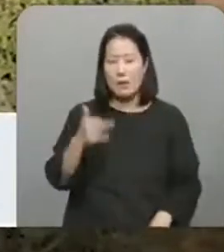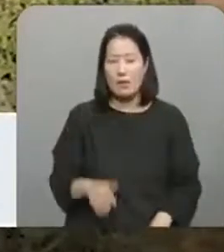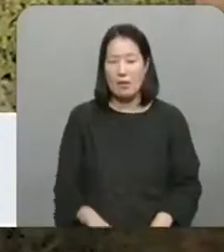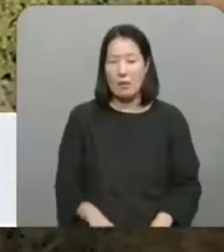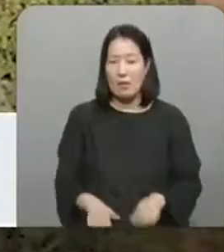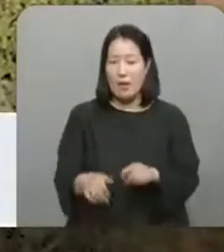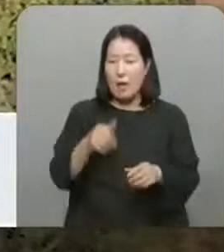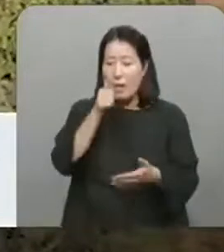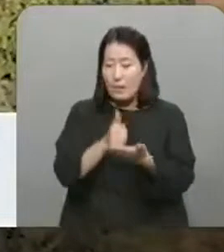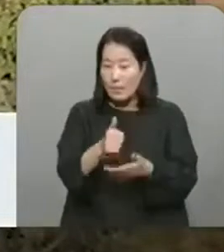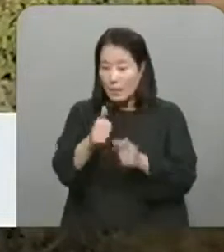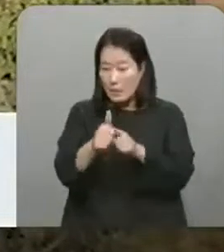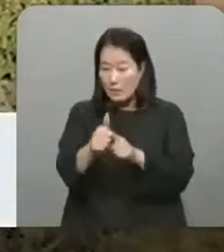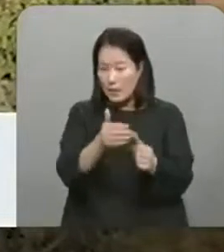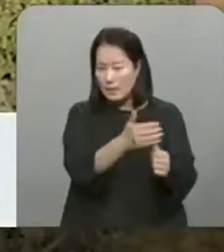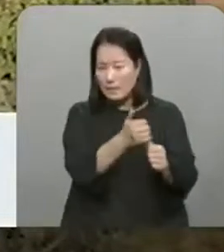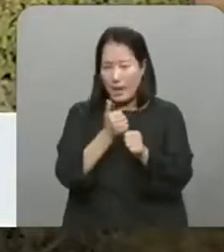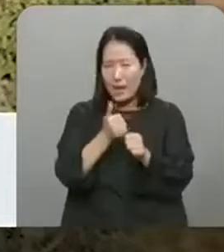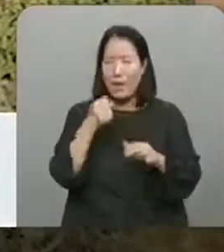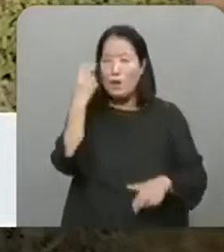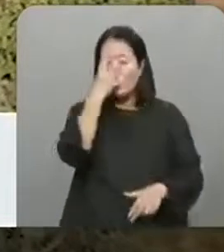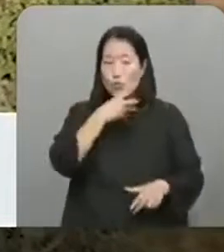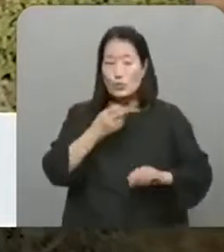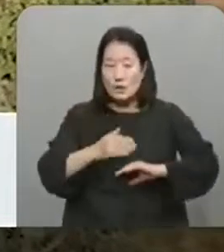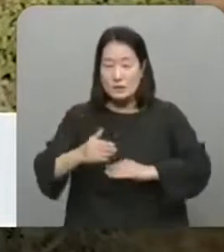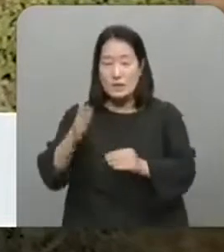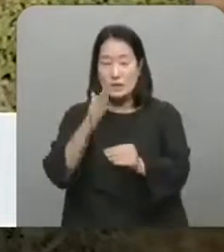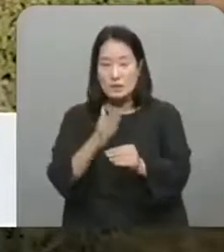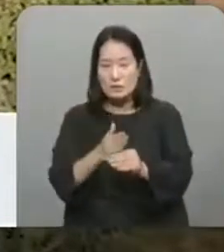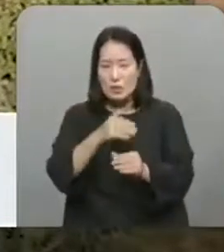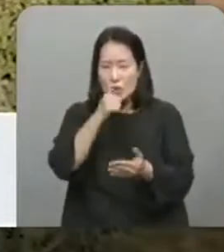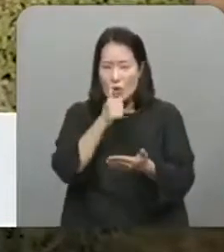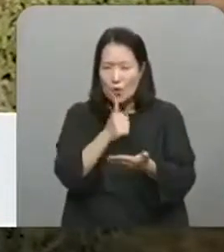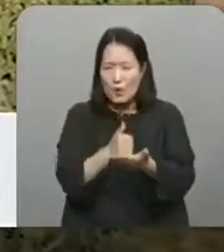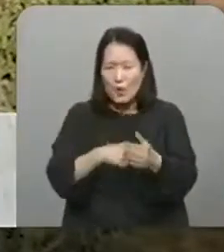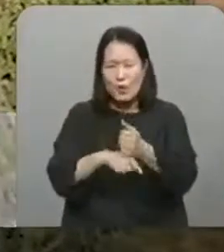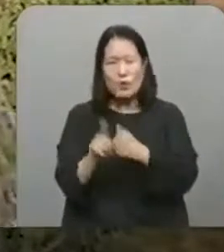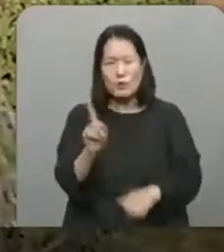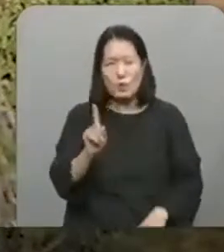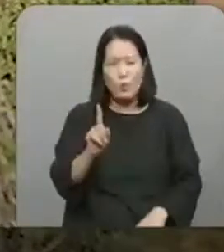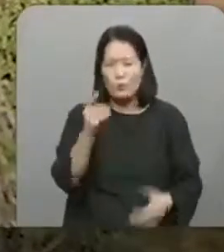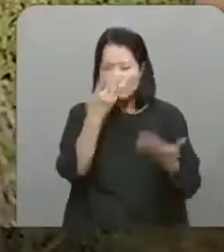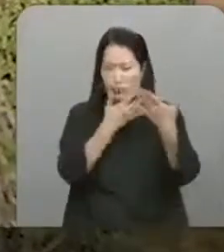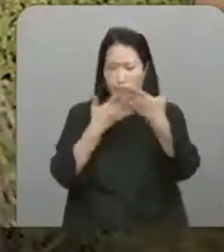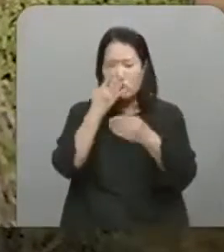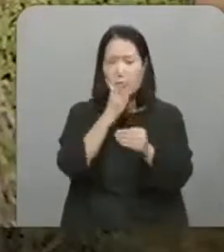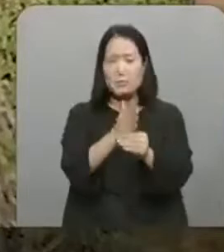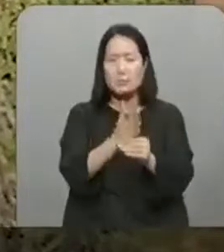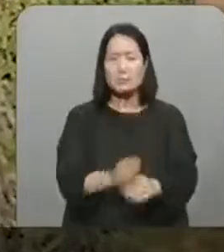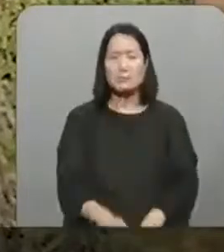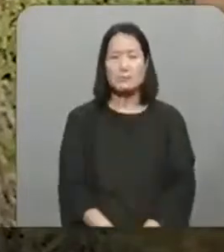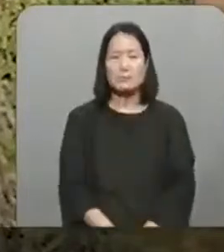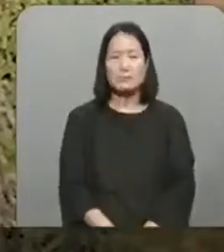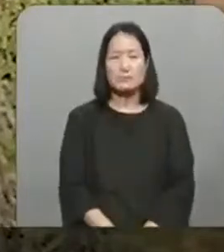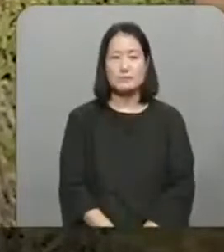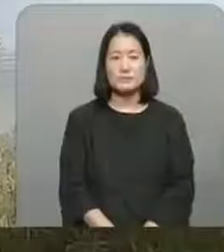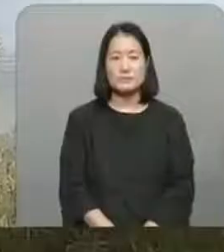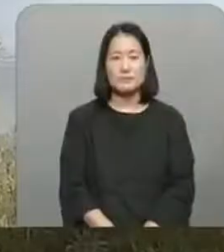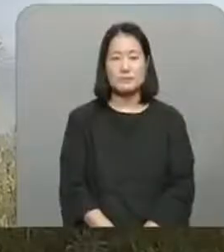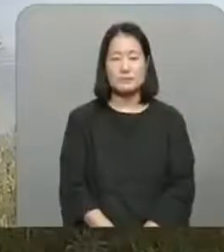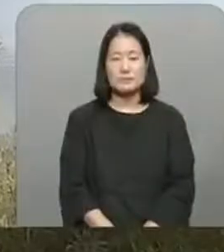남성을 붙잡아 추가 조사를 진행 중인데 범행 동기가 확인되지 않고 있습니다. 정상빈 기자의 보도입니다.